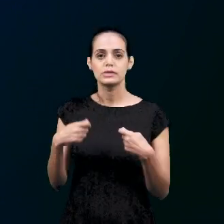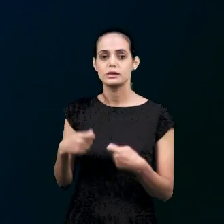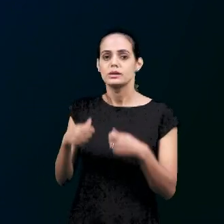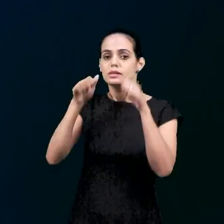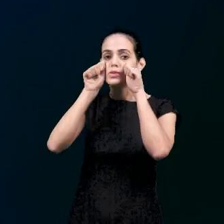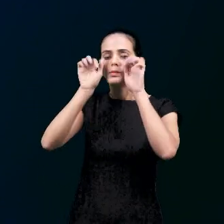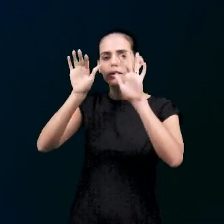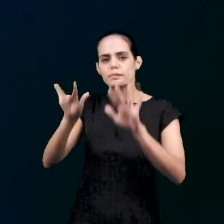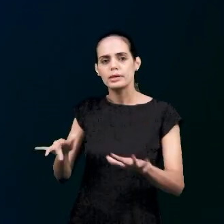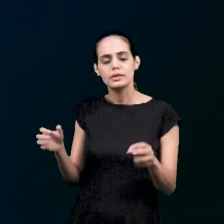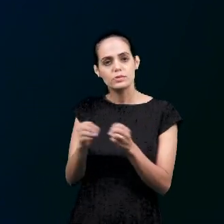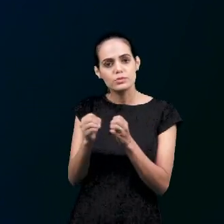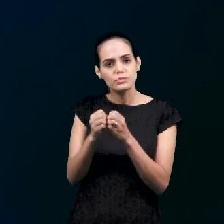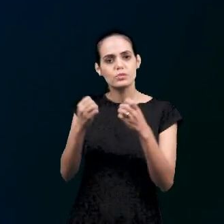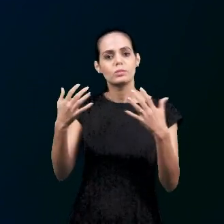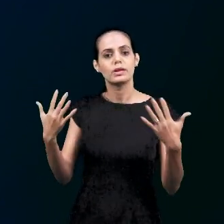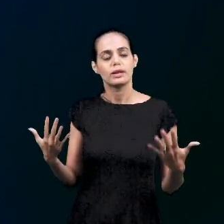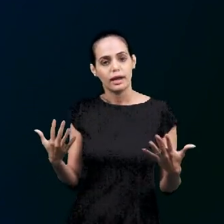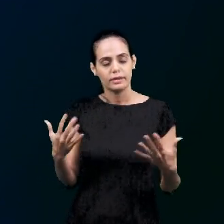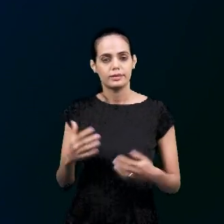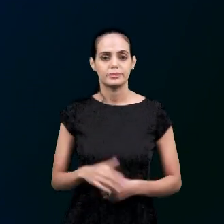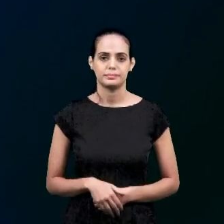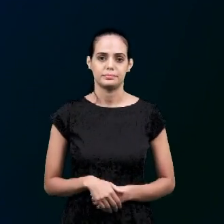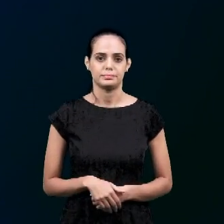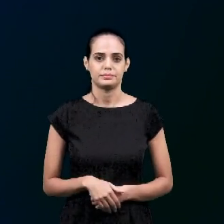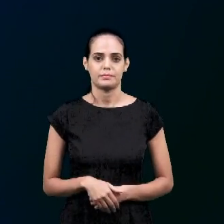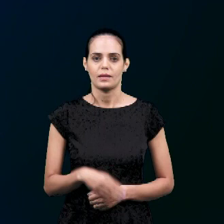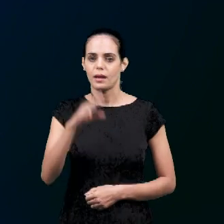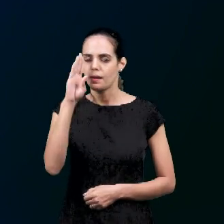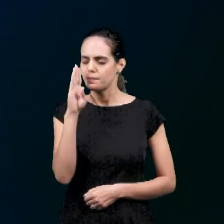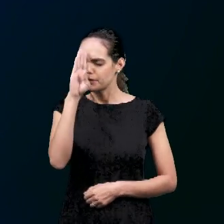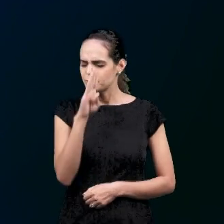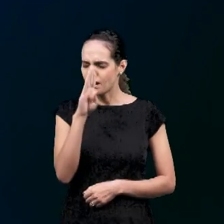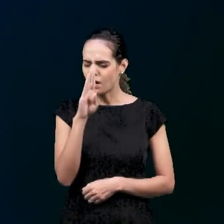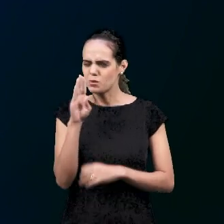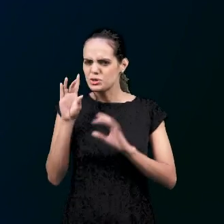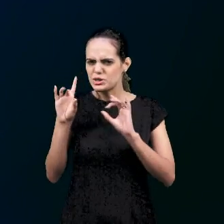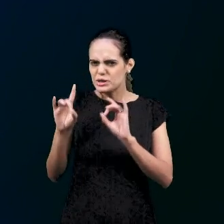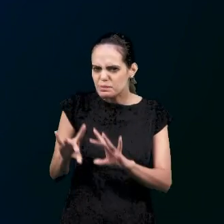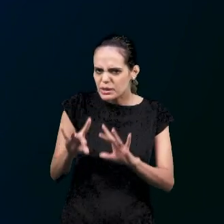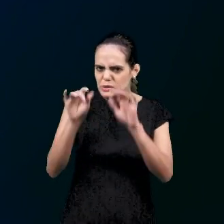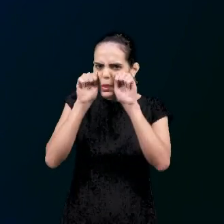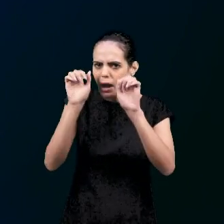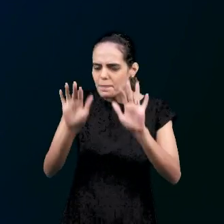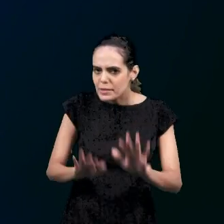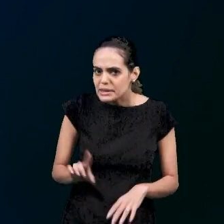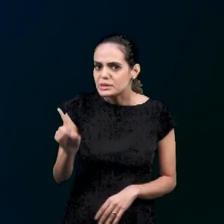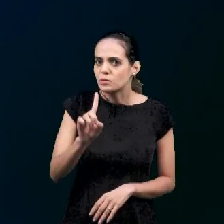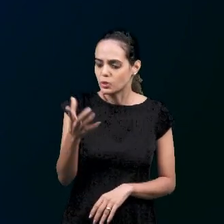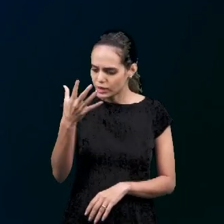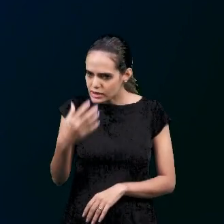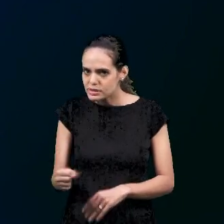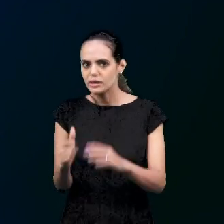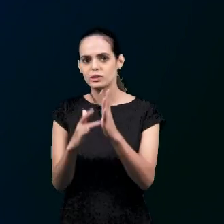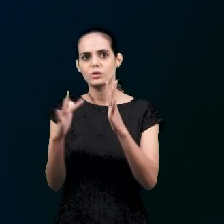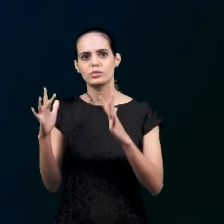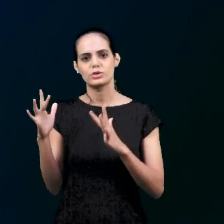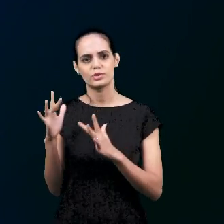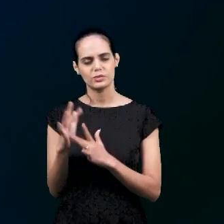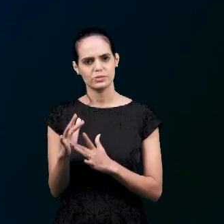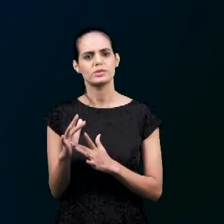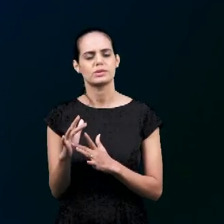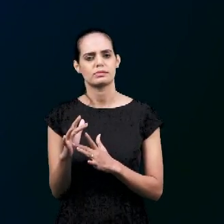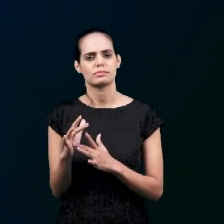Et les personnes qui sont dans le monde, qui ont besoin d'une bénédiction, Bartimée n'a pas méprisé la